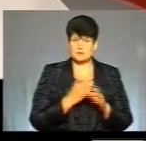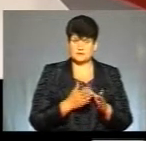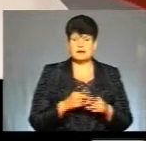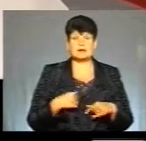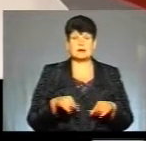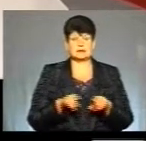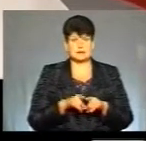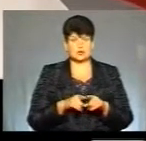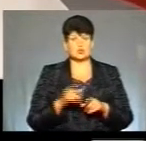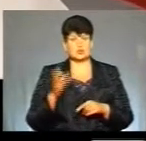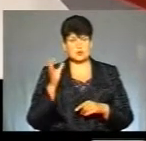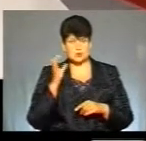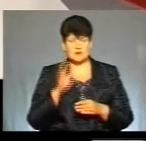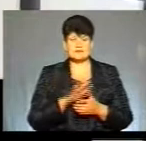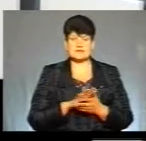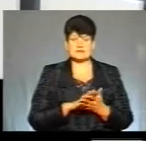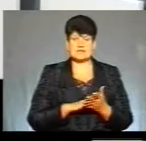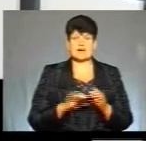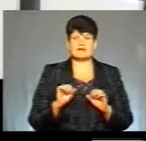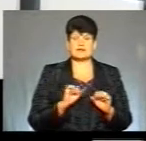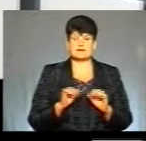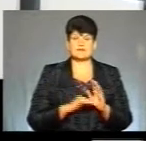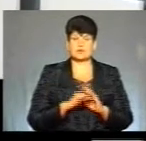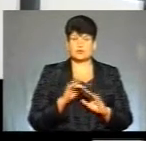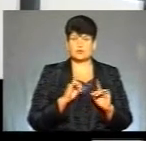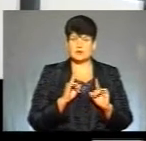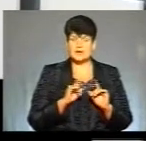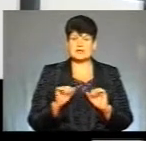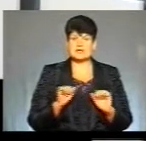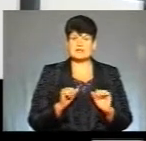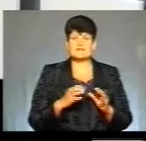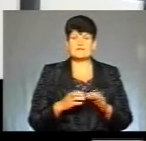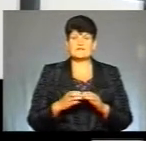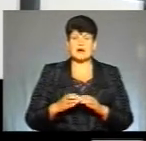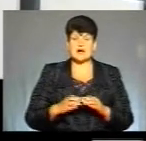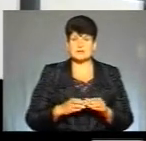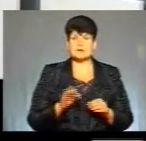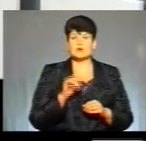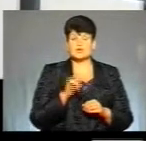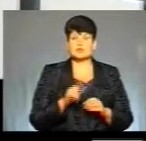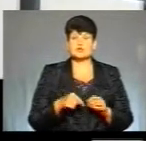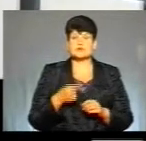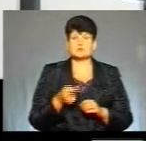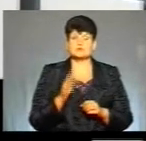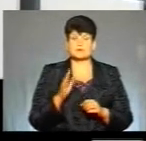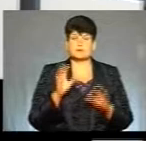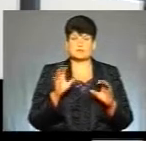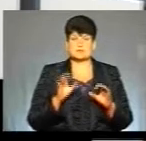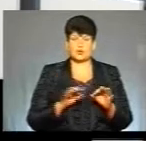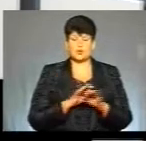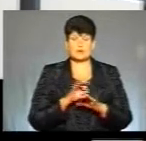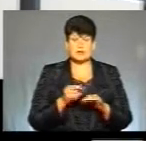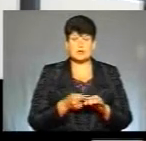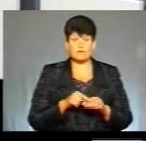також слухав заяви і керівників Верховної Ради, і керівників фракцій про те, що наступними мають бути законопроекти саме от в